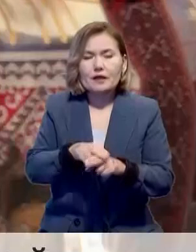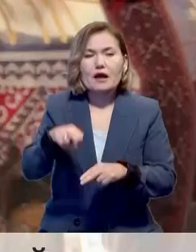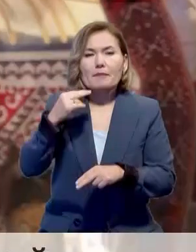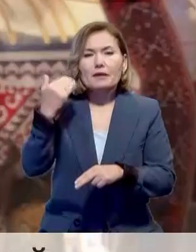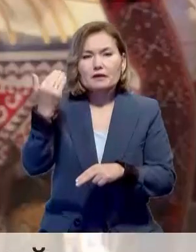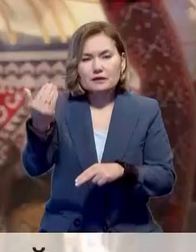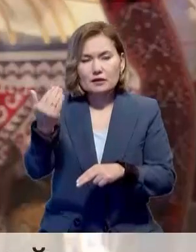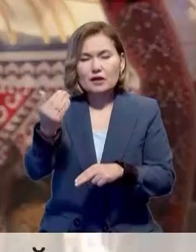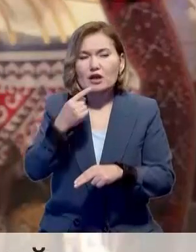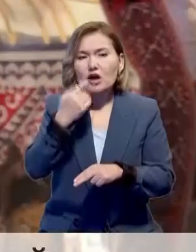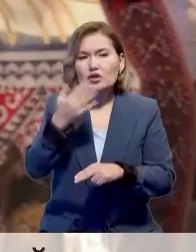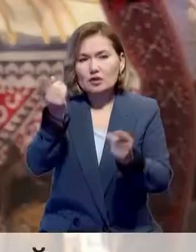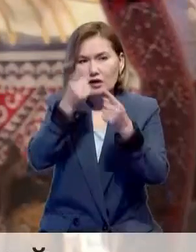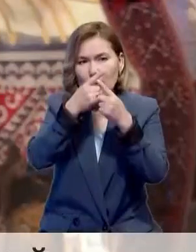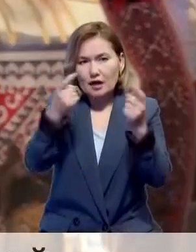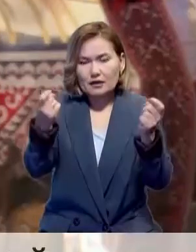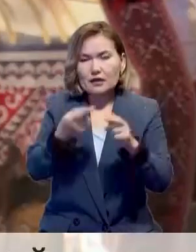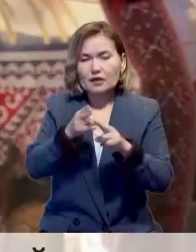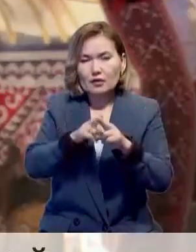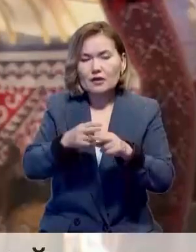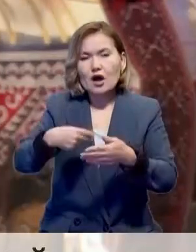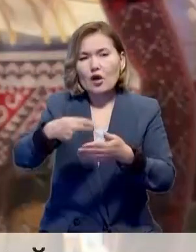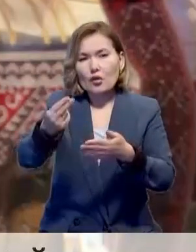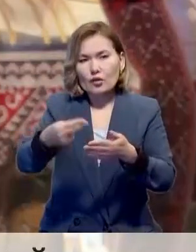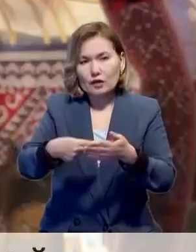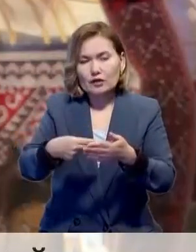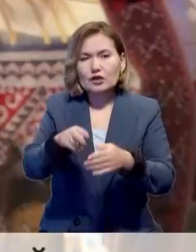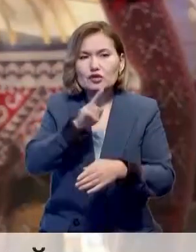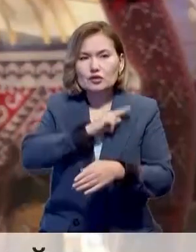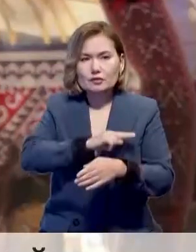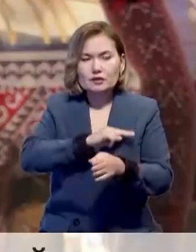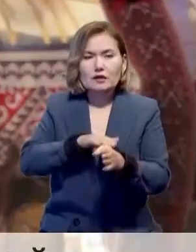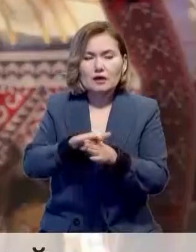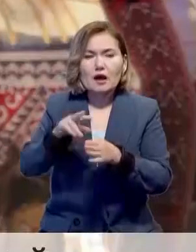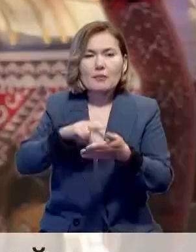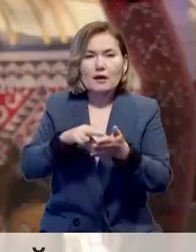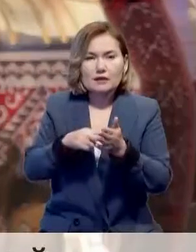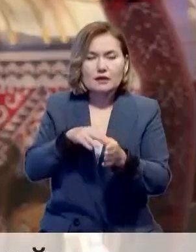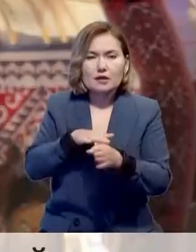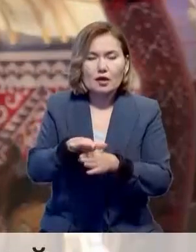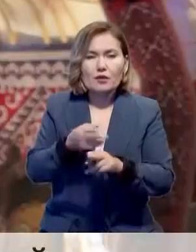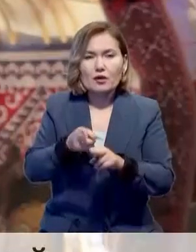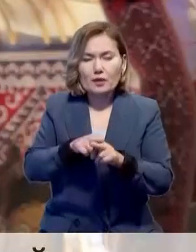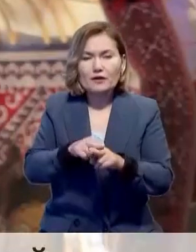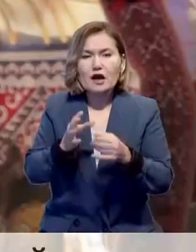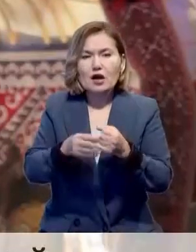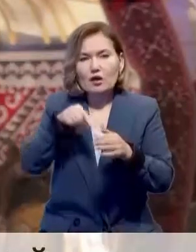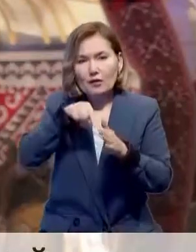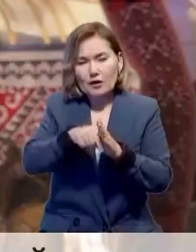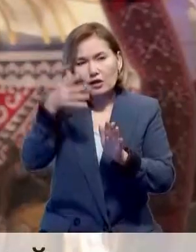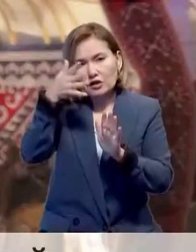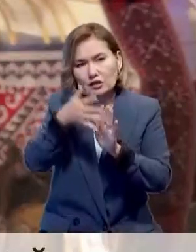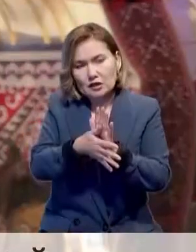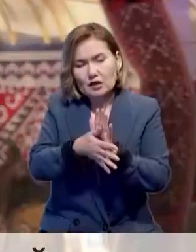президент жолдауында қол қойылған жұмыстардың мақсаттардың бірі бұл геологиялық